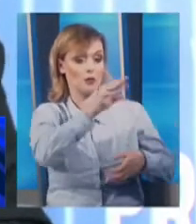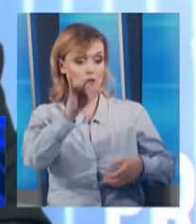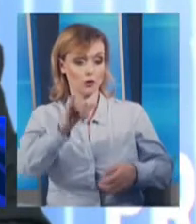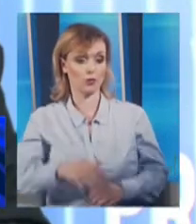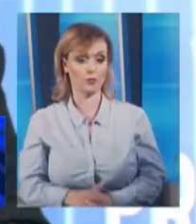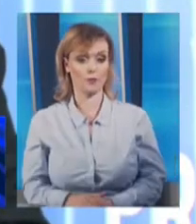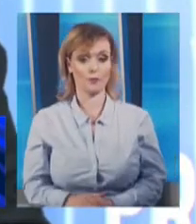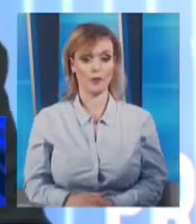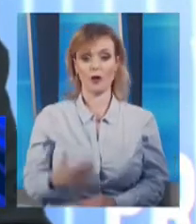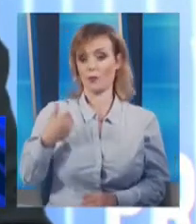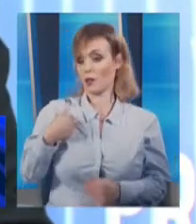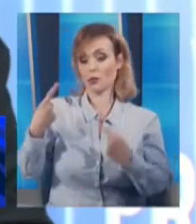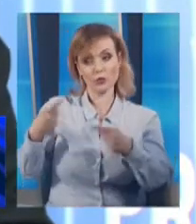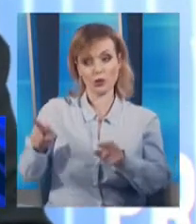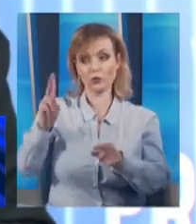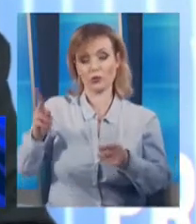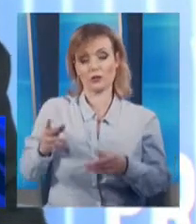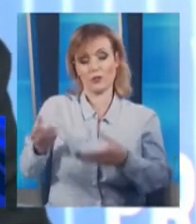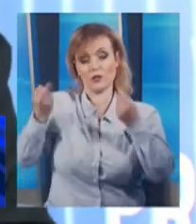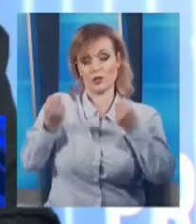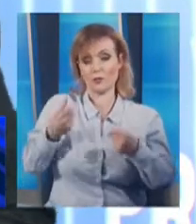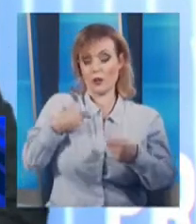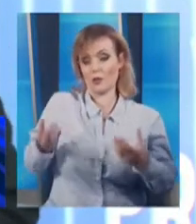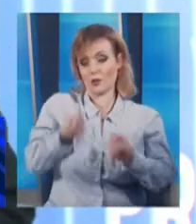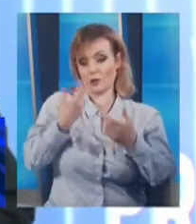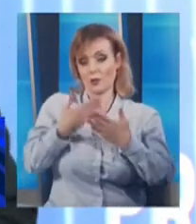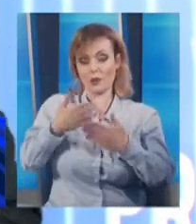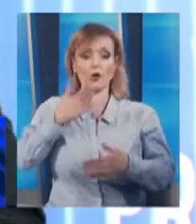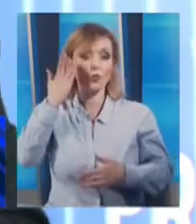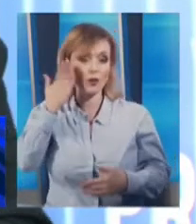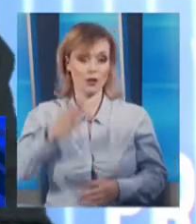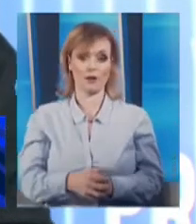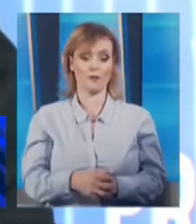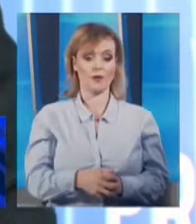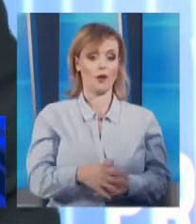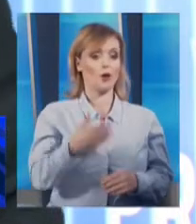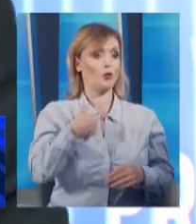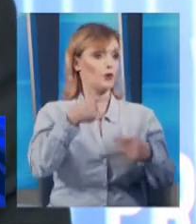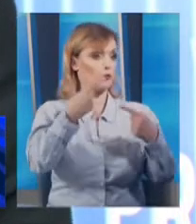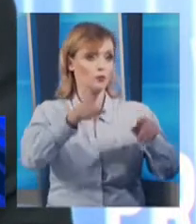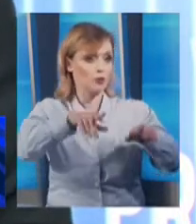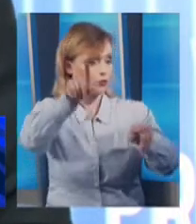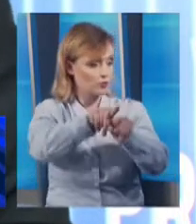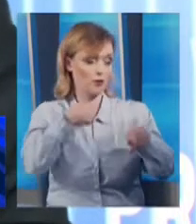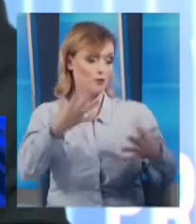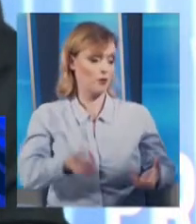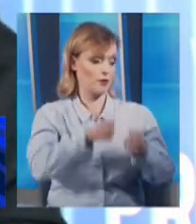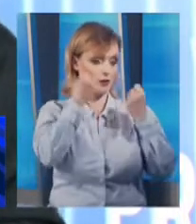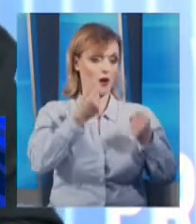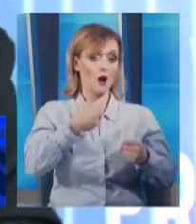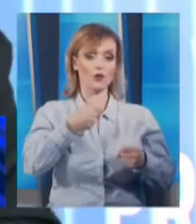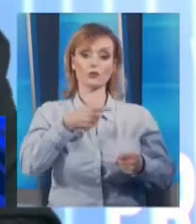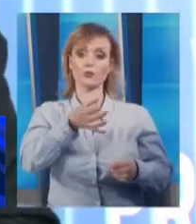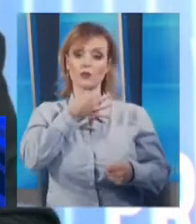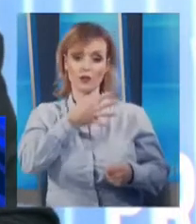mă sprijină pe mine, colegii mei, frații mei români mă sprijină pe mine, în alte părți am aceleași sprijin, dar ceea ce prefer eu